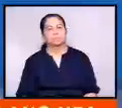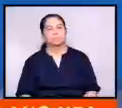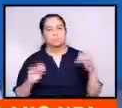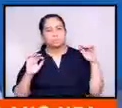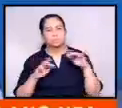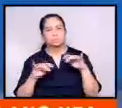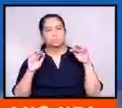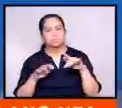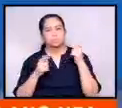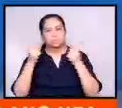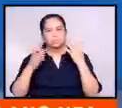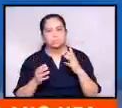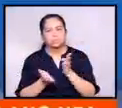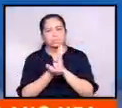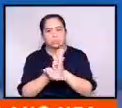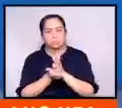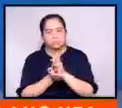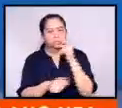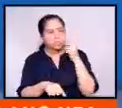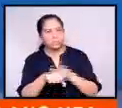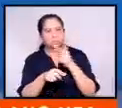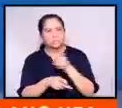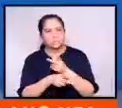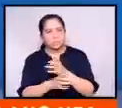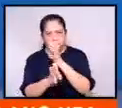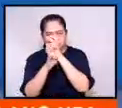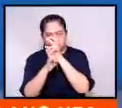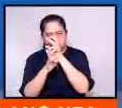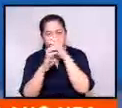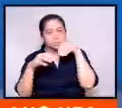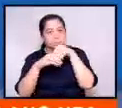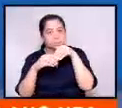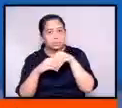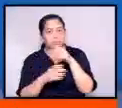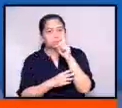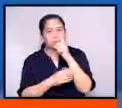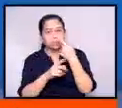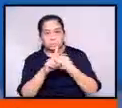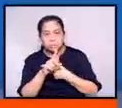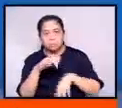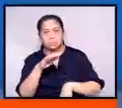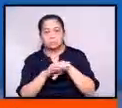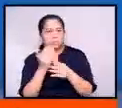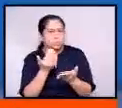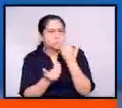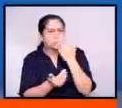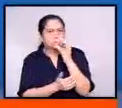Bumubuhos na naman ang mga turista sa Boracay kaya doble na ang paghihigpit. Sa loob lang ng isang buwan, umabot sa